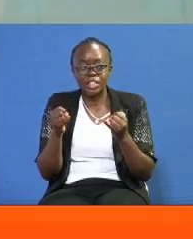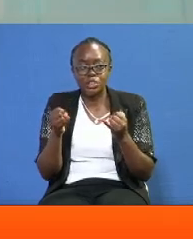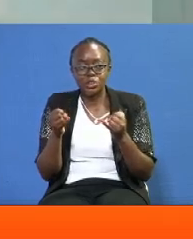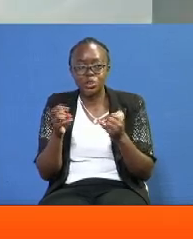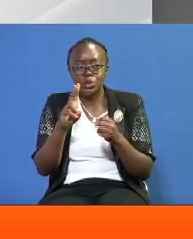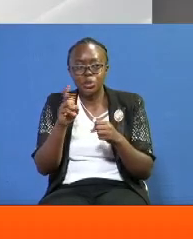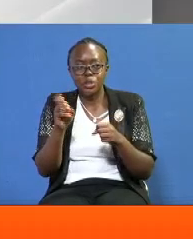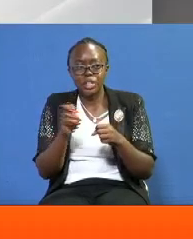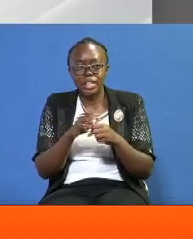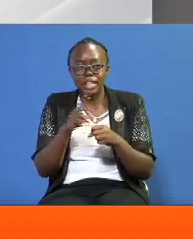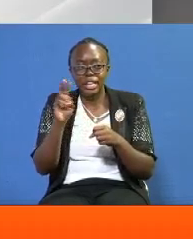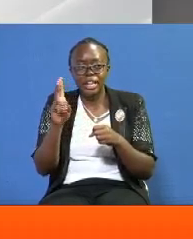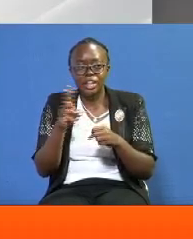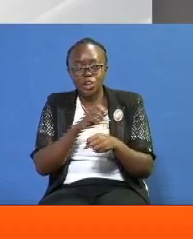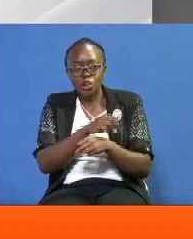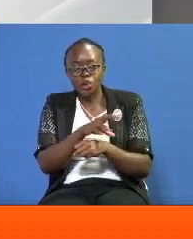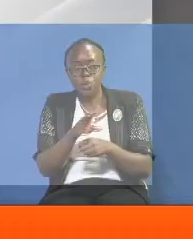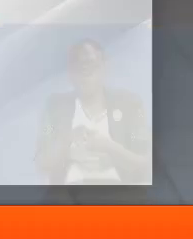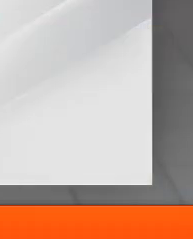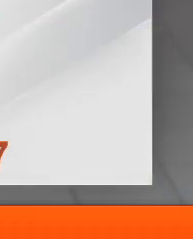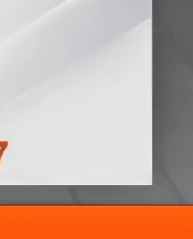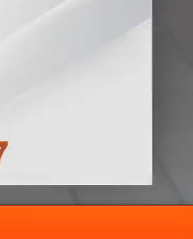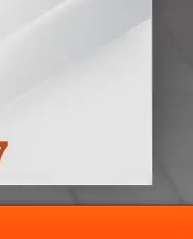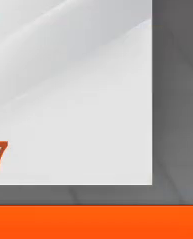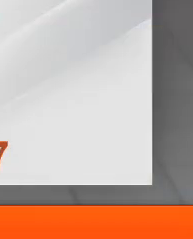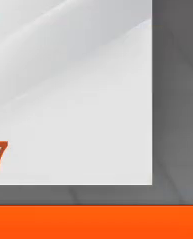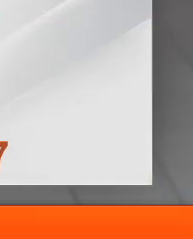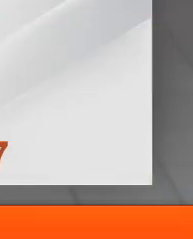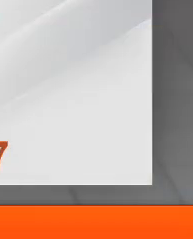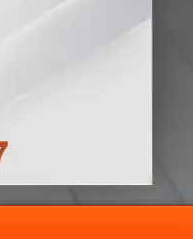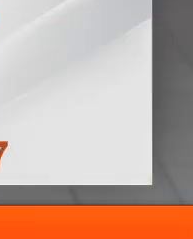76 vya virusi vya corona kutoka kwa sampuli